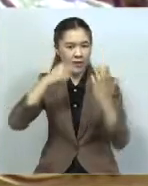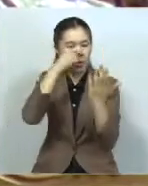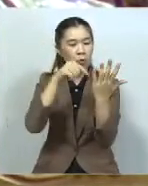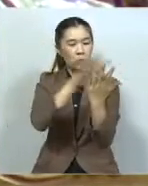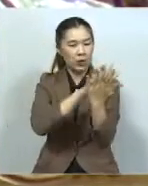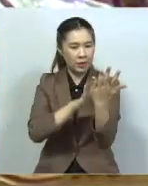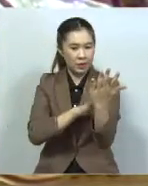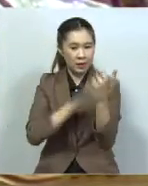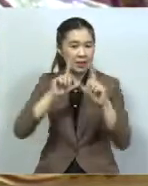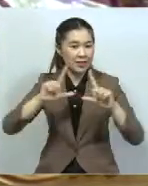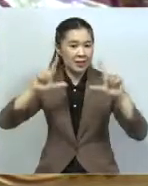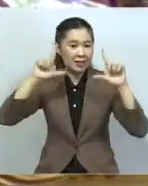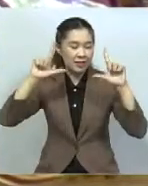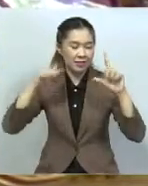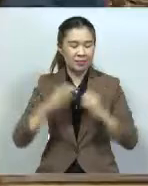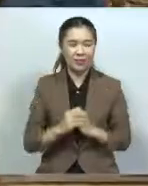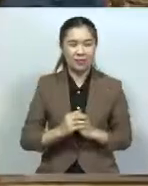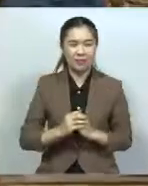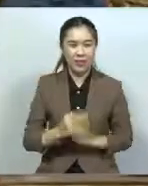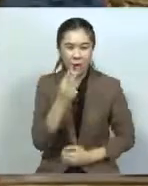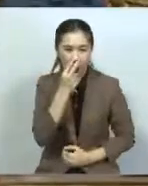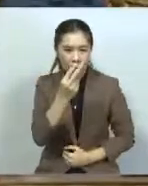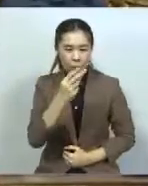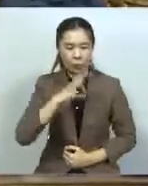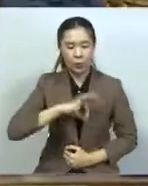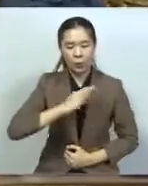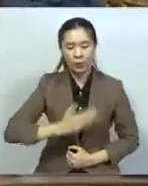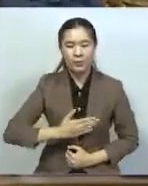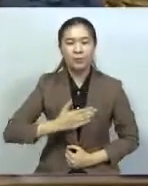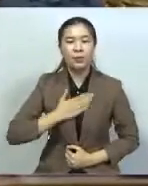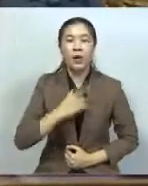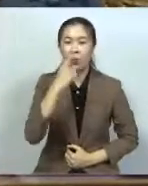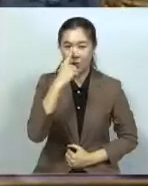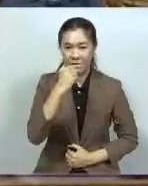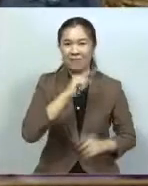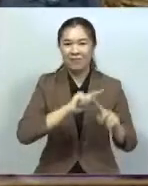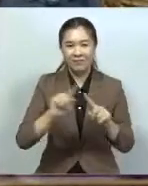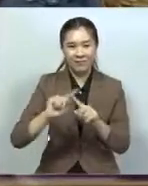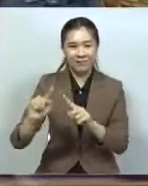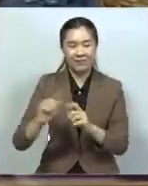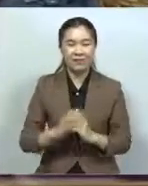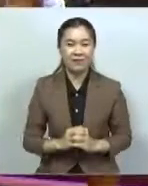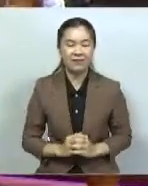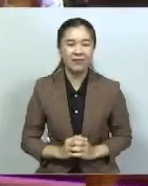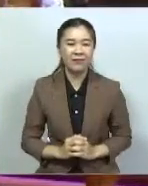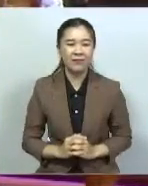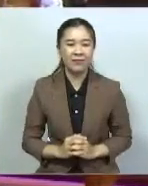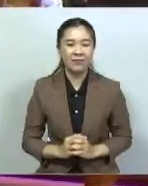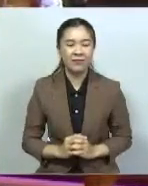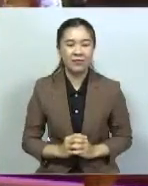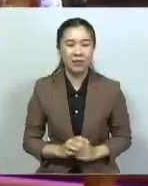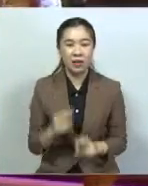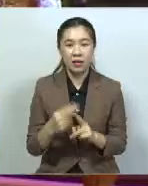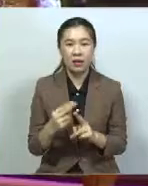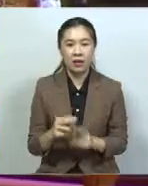ยิ่งใหญ่อลังการสร้างความตื่นตาประทับใจแก่ชาวไทยและชาวต่างประเทศค่ะนอกจากนี้นะคะ